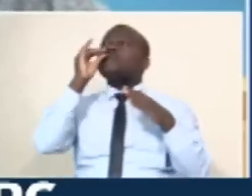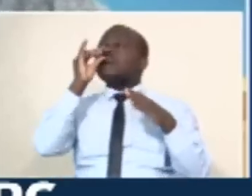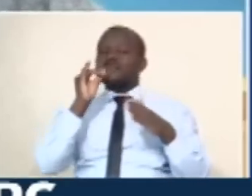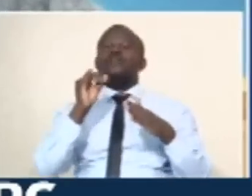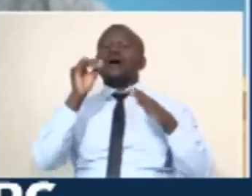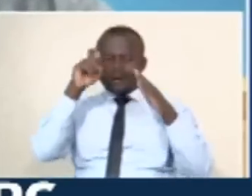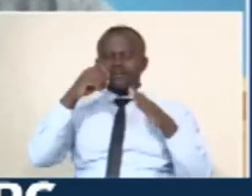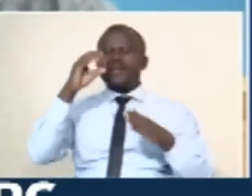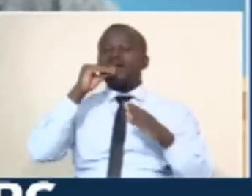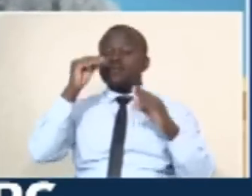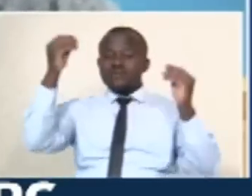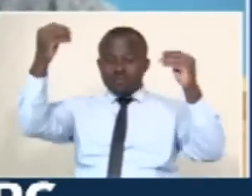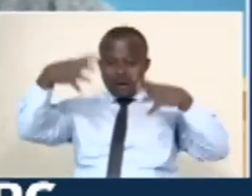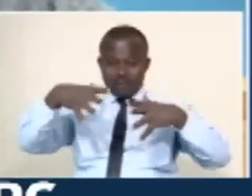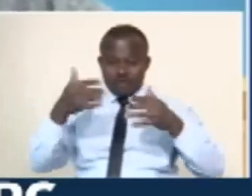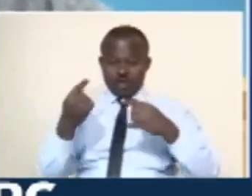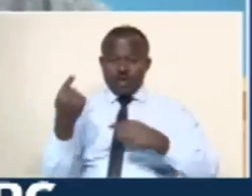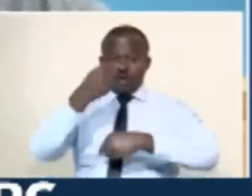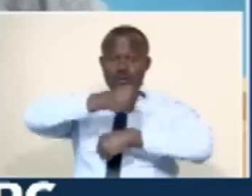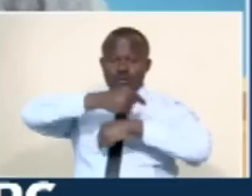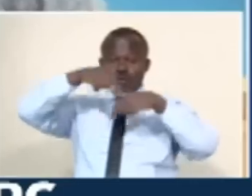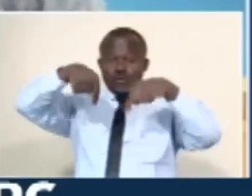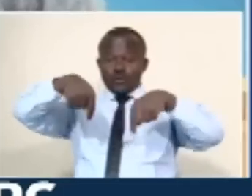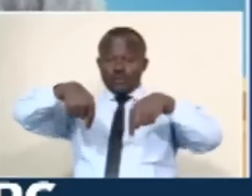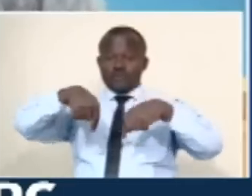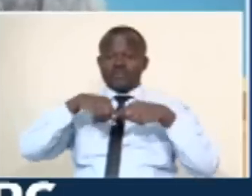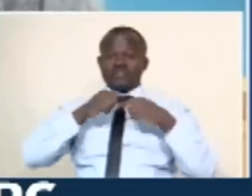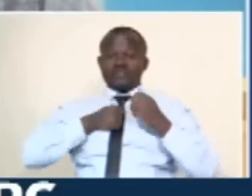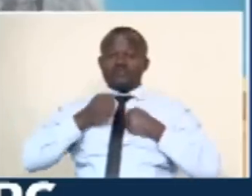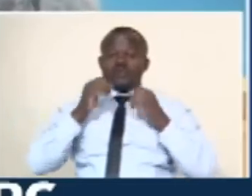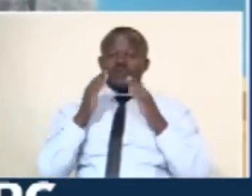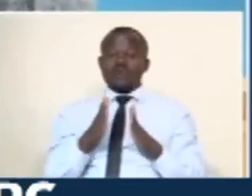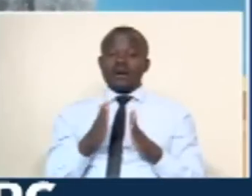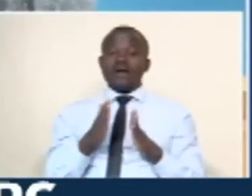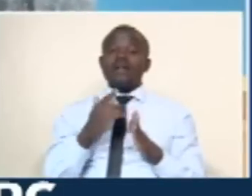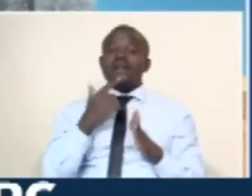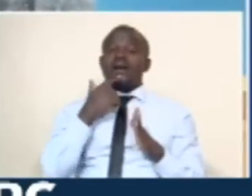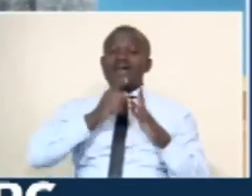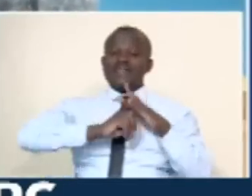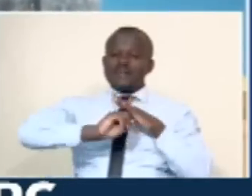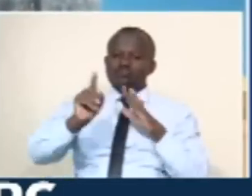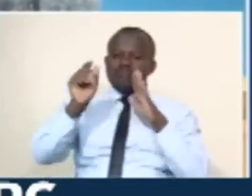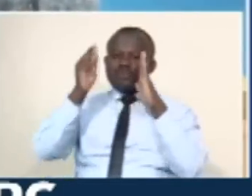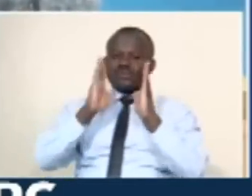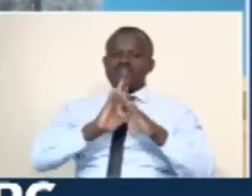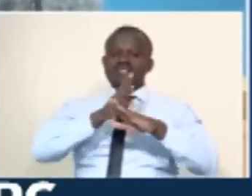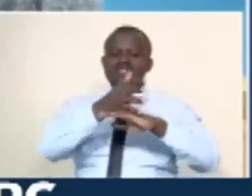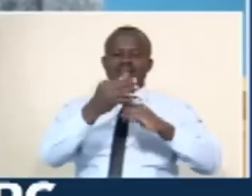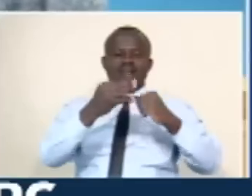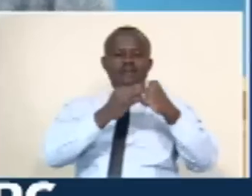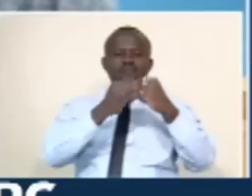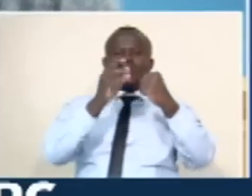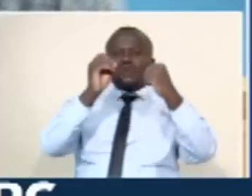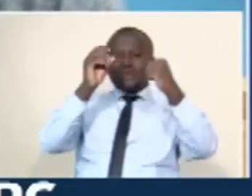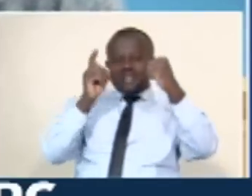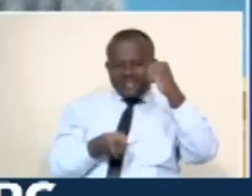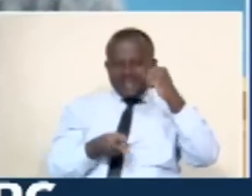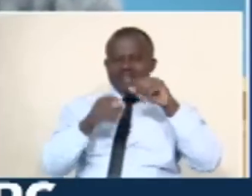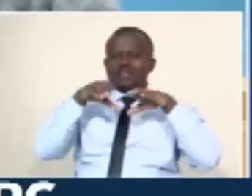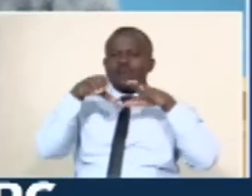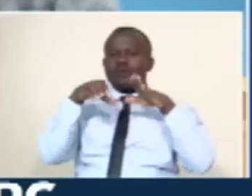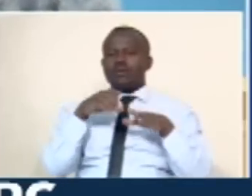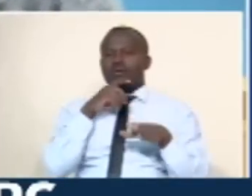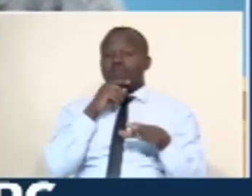ntago byari bizwe. Uyu munsi mu Rwanda hari impunzi zirenze 180,000 z'abakongomani, harimo